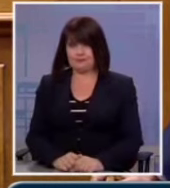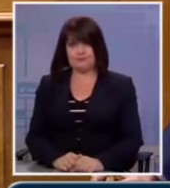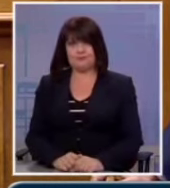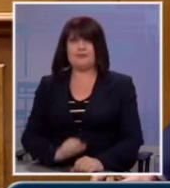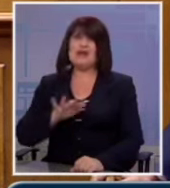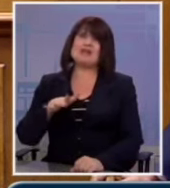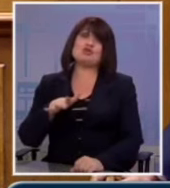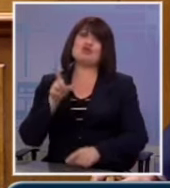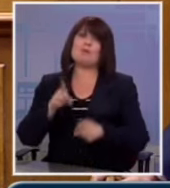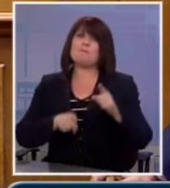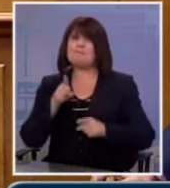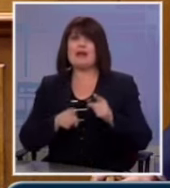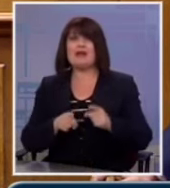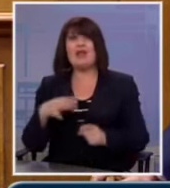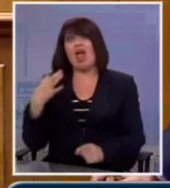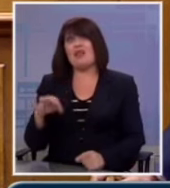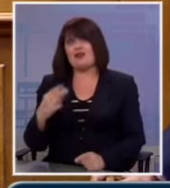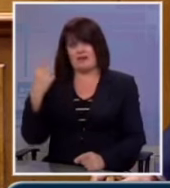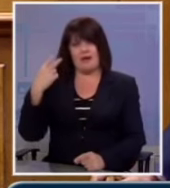Ίσως όμως αυτό κάποιοι να το είδαν ως αδυναμία,